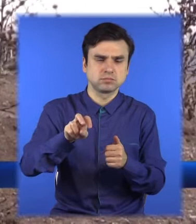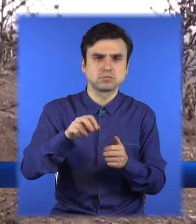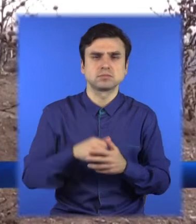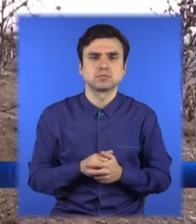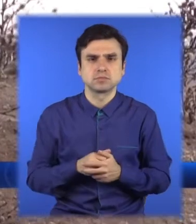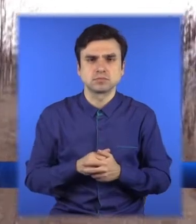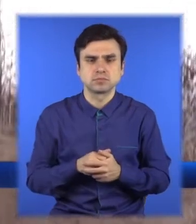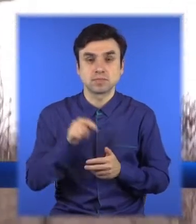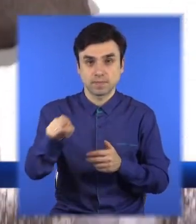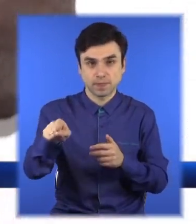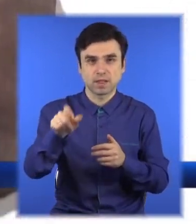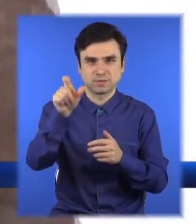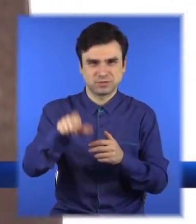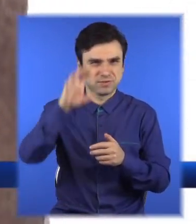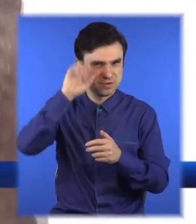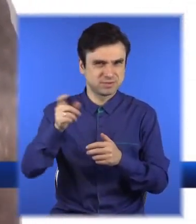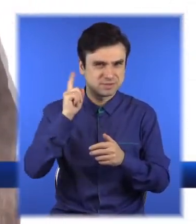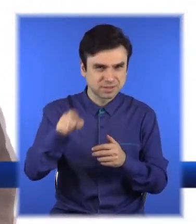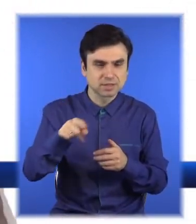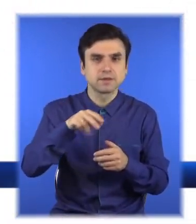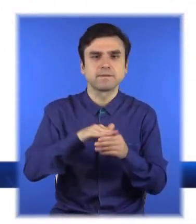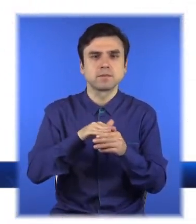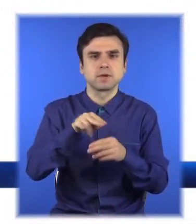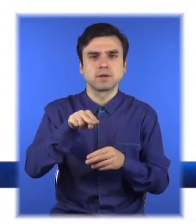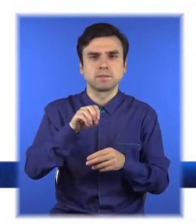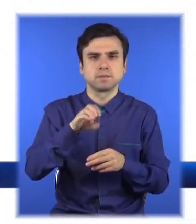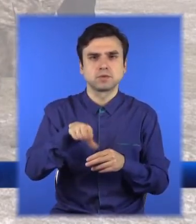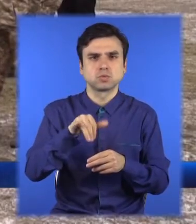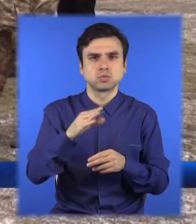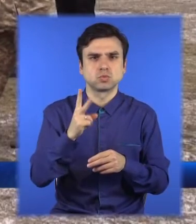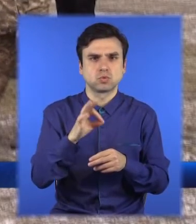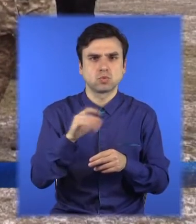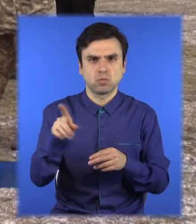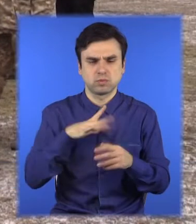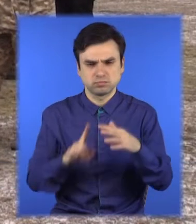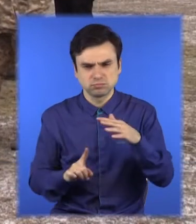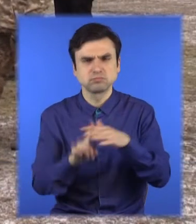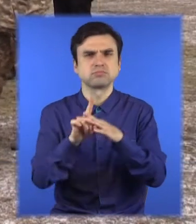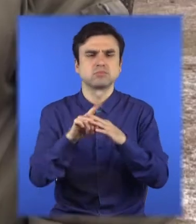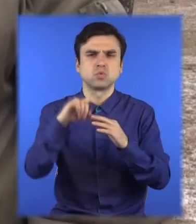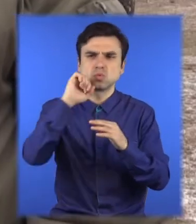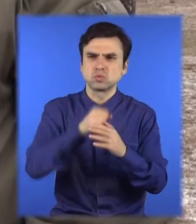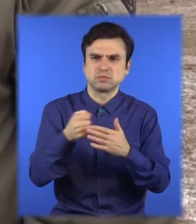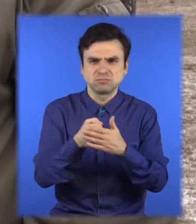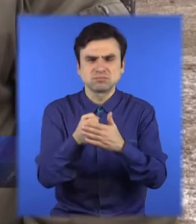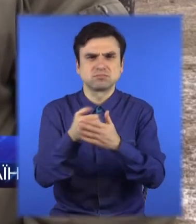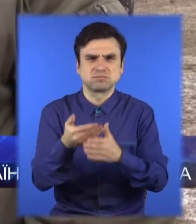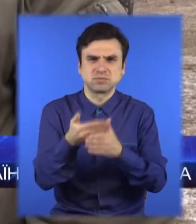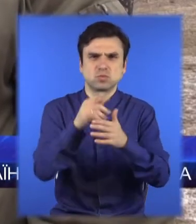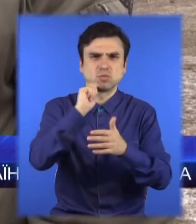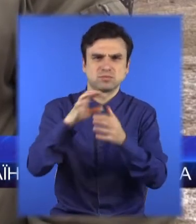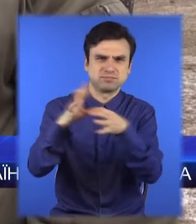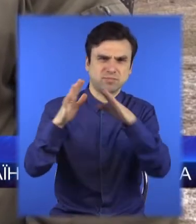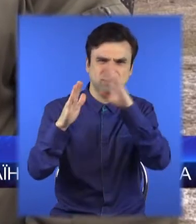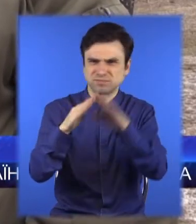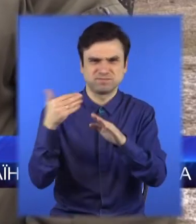степової дивізії УНР Костю Пестушку завжди вшановують пам'ять борців за волю та незалежність української держави всіх часів. Ми повинні не лише